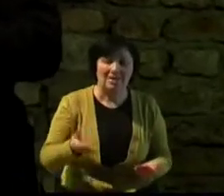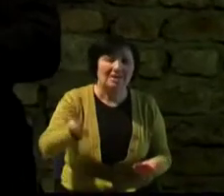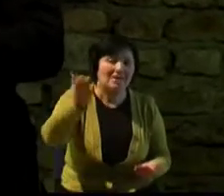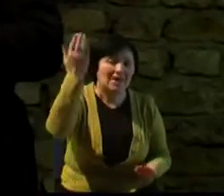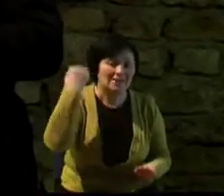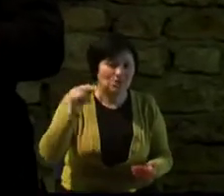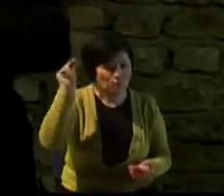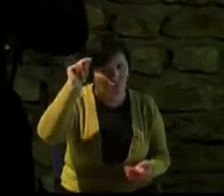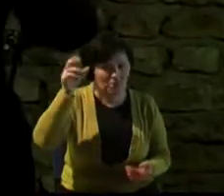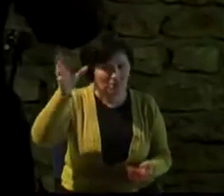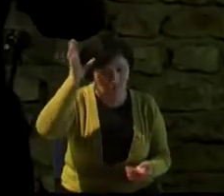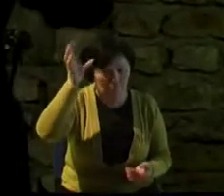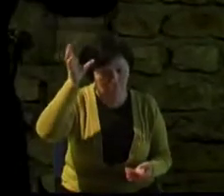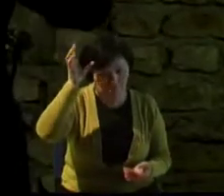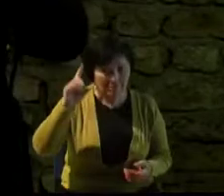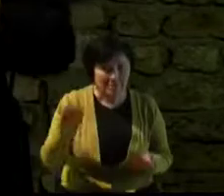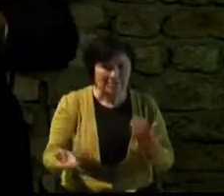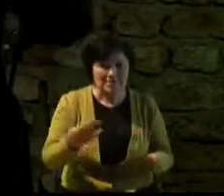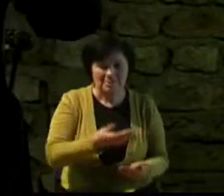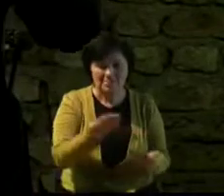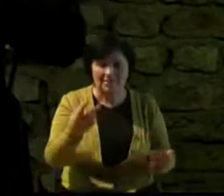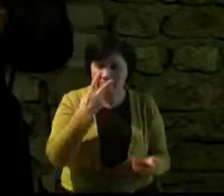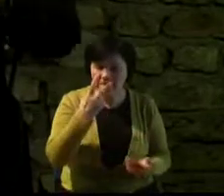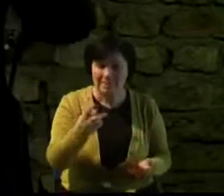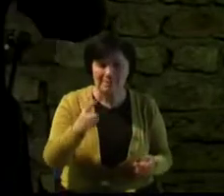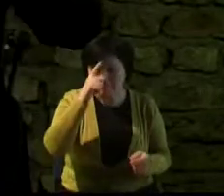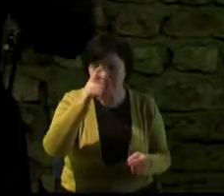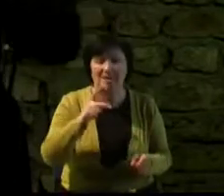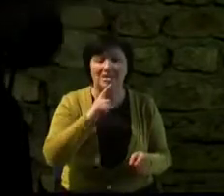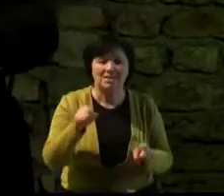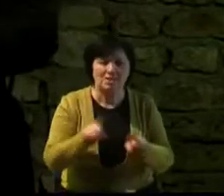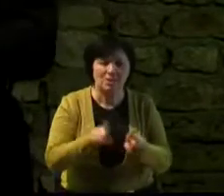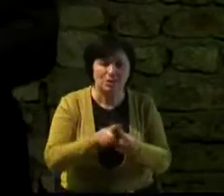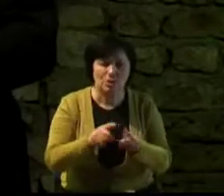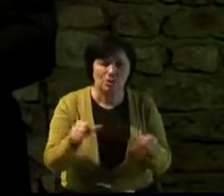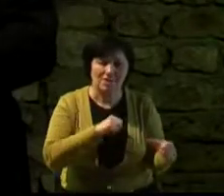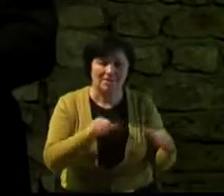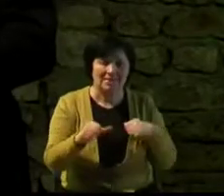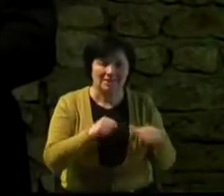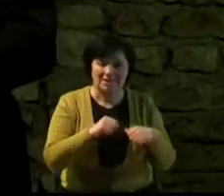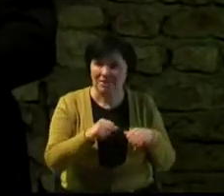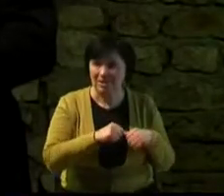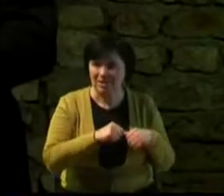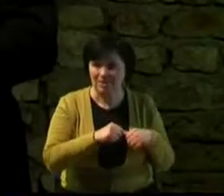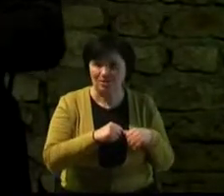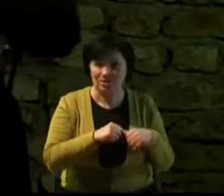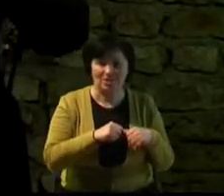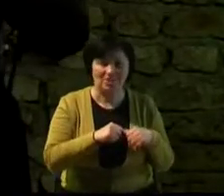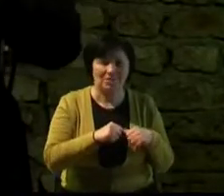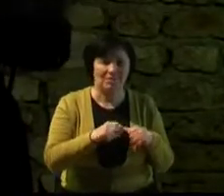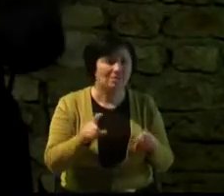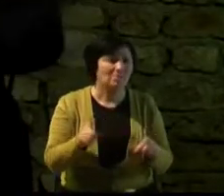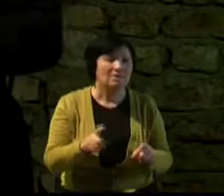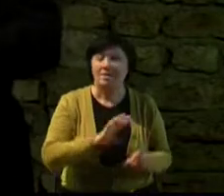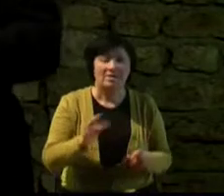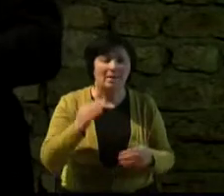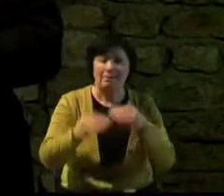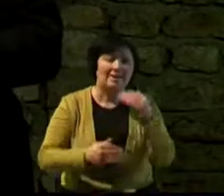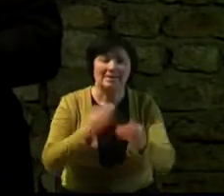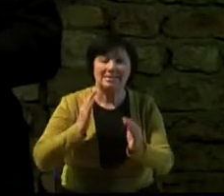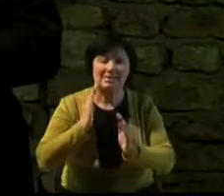будем ожидать от Бога и просить Его о всяком деле. И Бог будет отвечать. И иногда эти ответы,